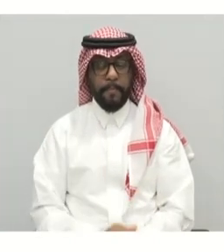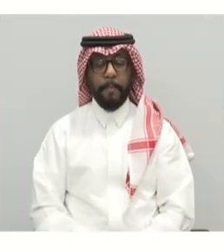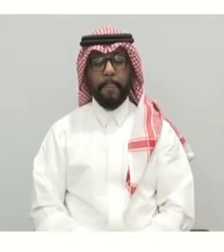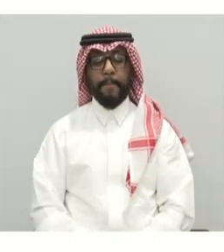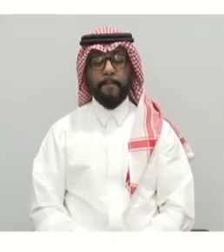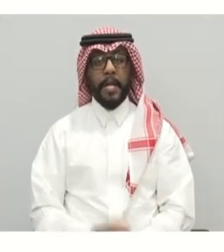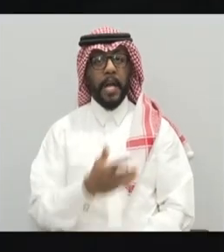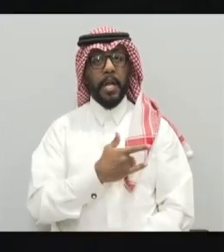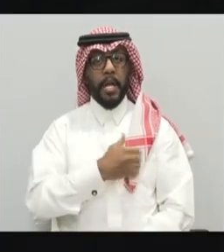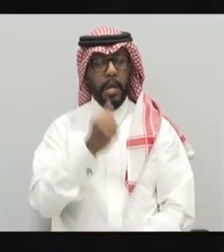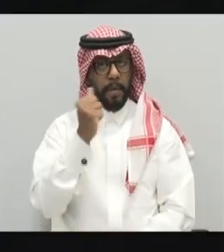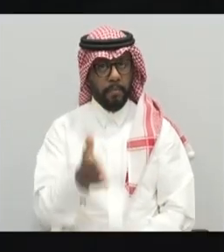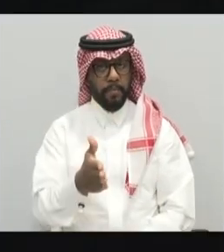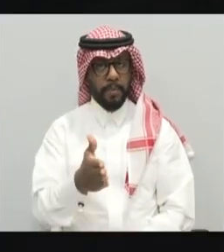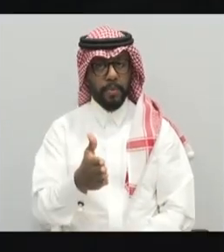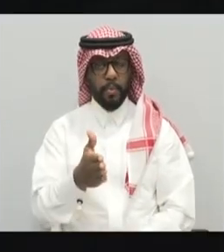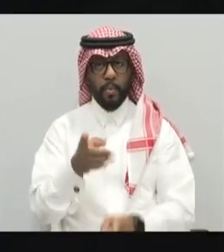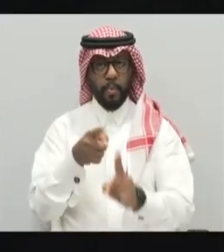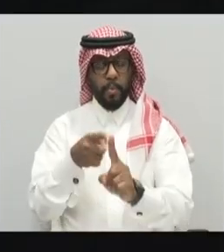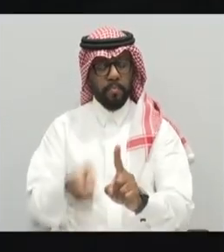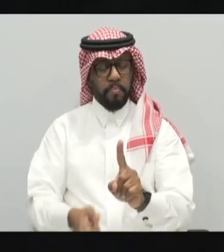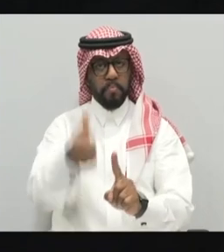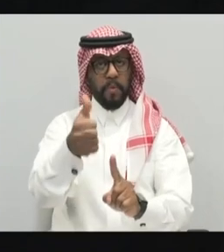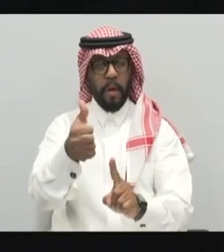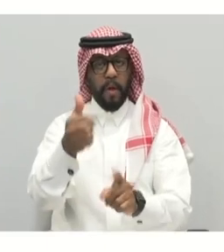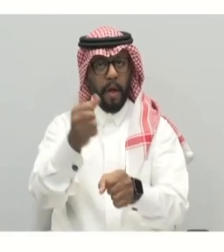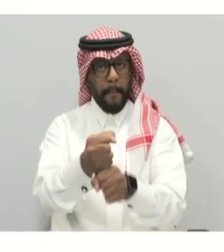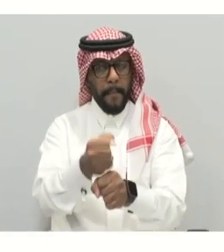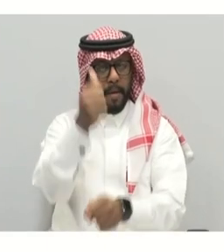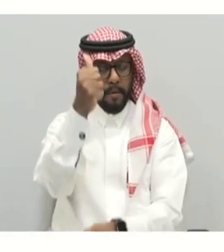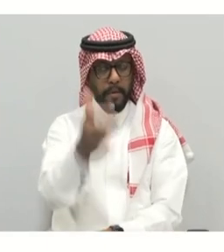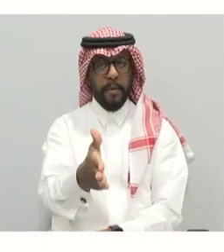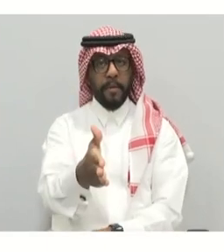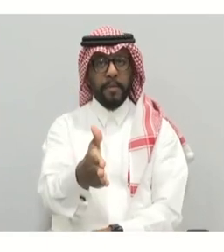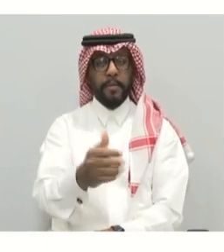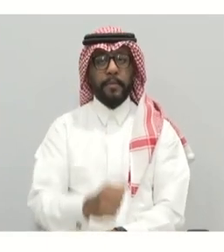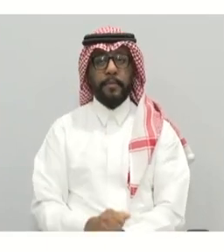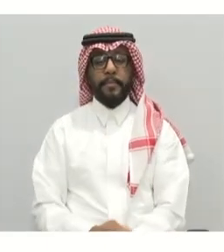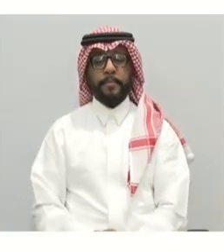احسنتم الاخلاص في العمل والثبات عليه اجابه صحيحه